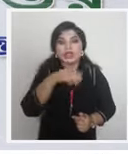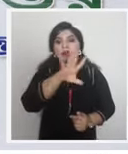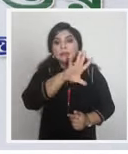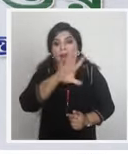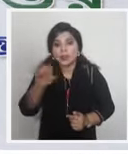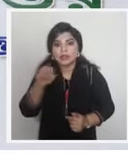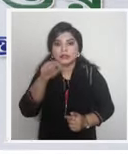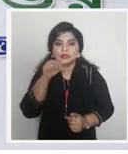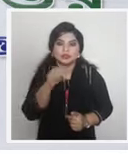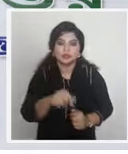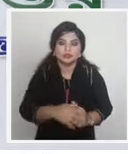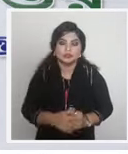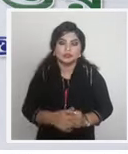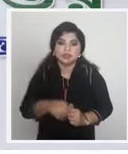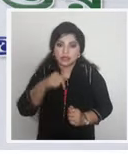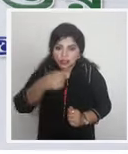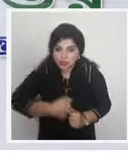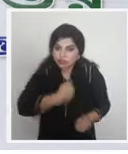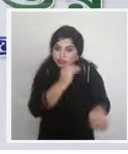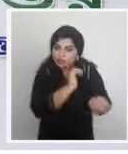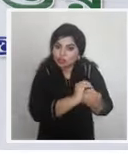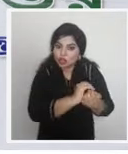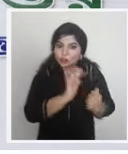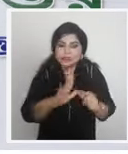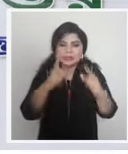25,24,285টি, এ পর্যন্ত বিতরণ হয়েছে